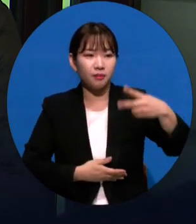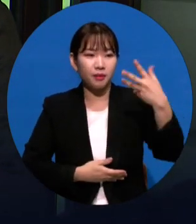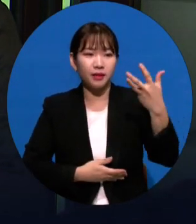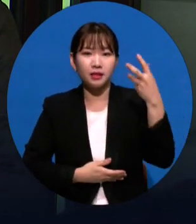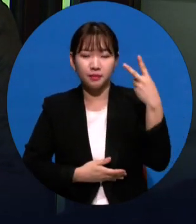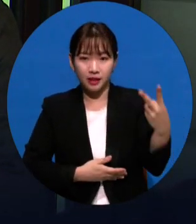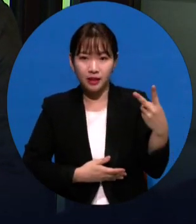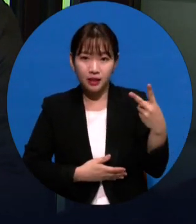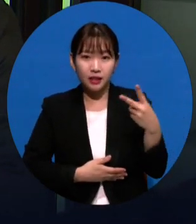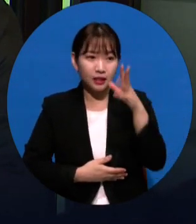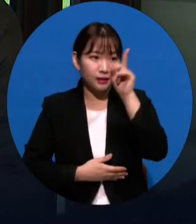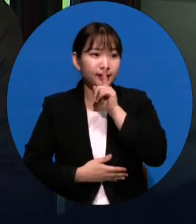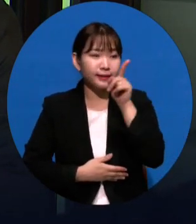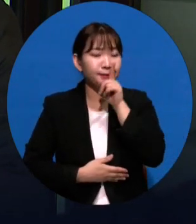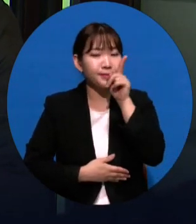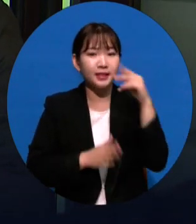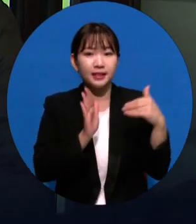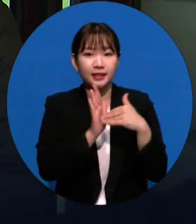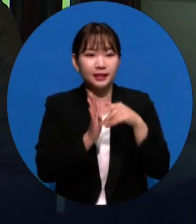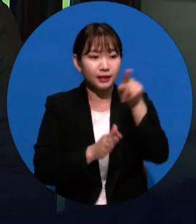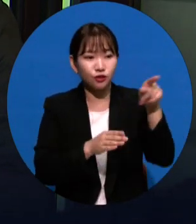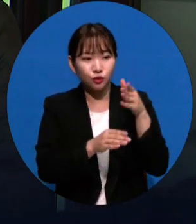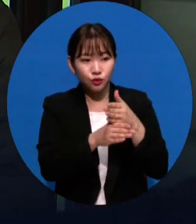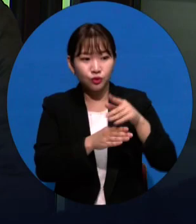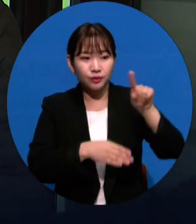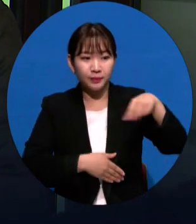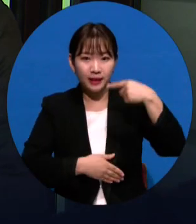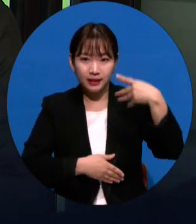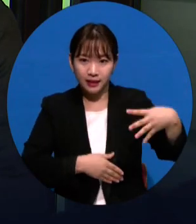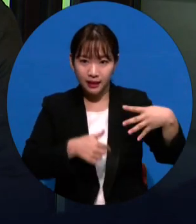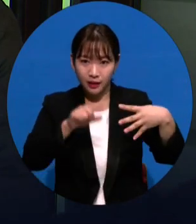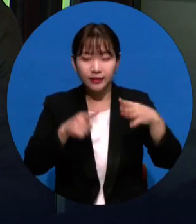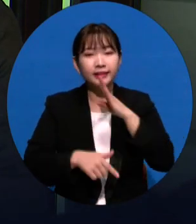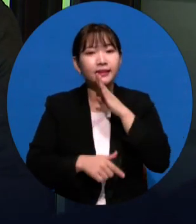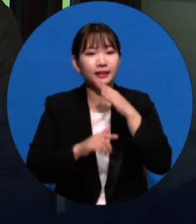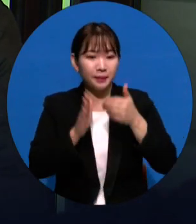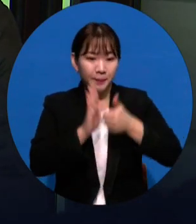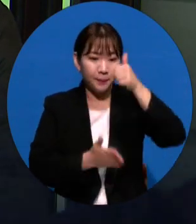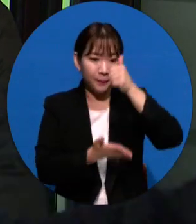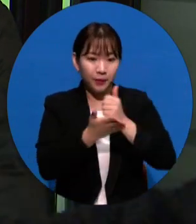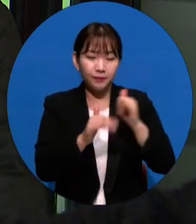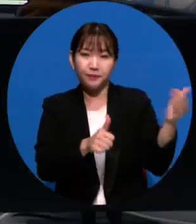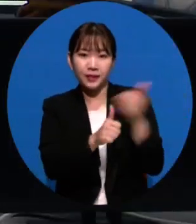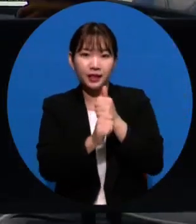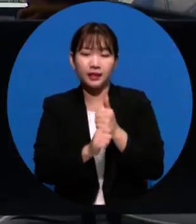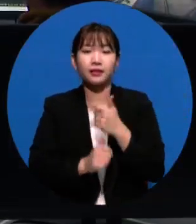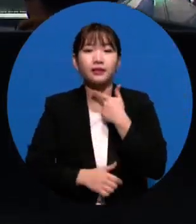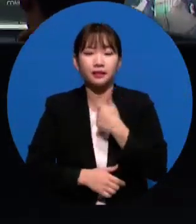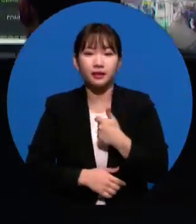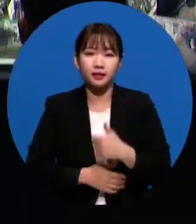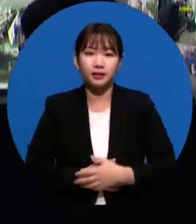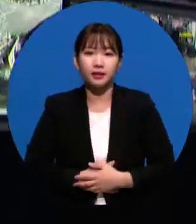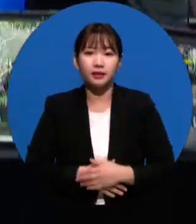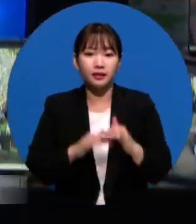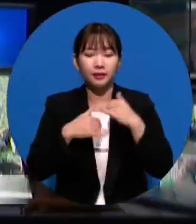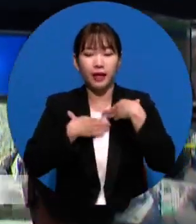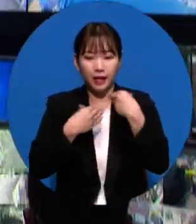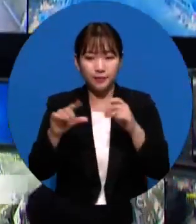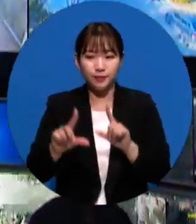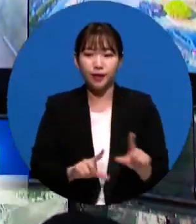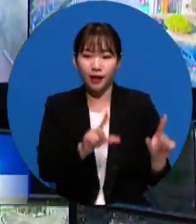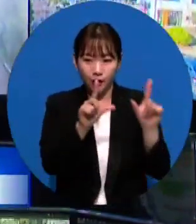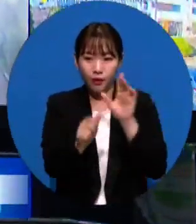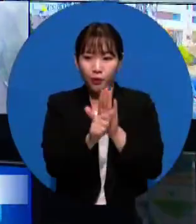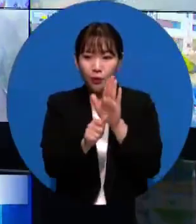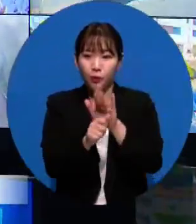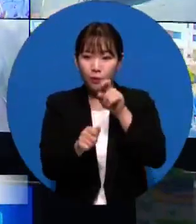1,282건의 이제 경찰 신고를 했고 그중에 104건은 실제 검거까지 이루어진 상태입니다. 시민들이 안심하고 생활할 수